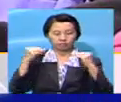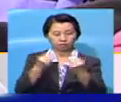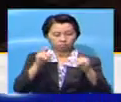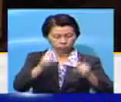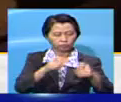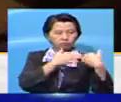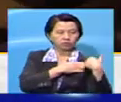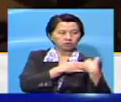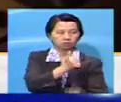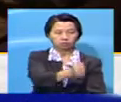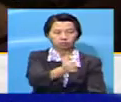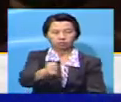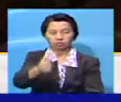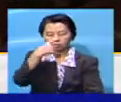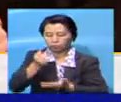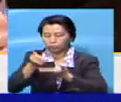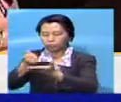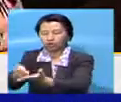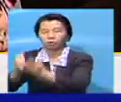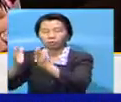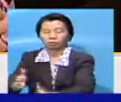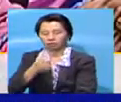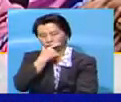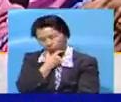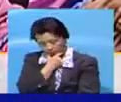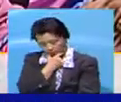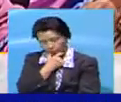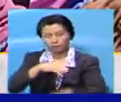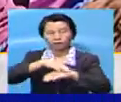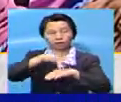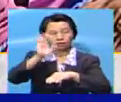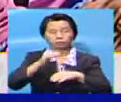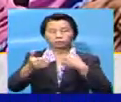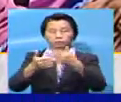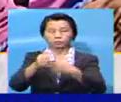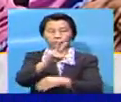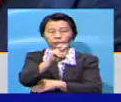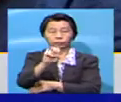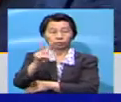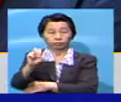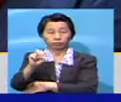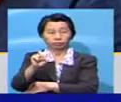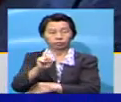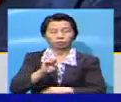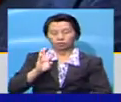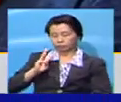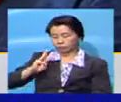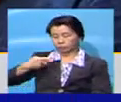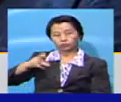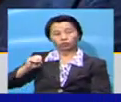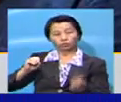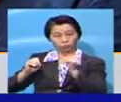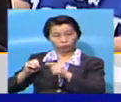memainkan peranan masing-masing membantu mangsa kemurungan lebih-lebih lagi menjelang pertubuhan kesihatan sedunia